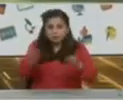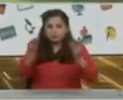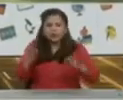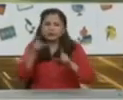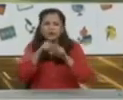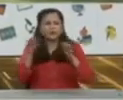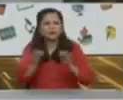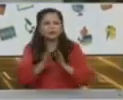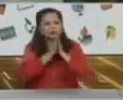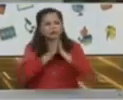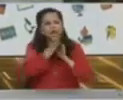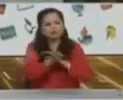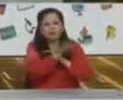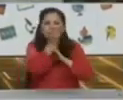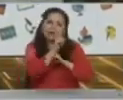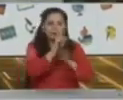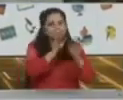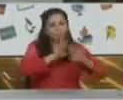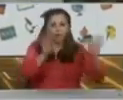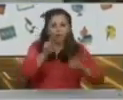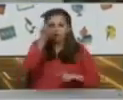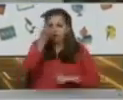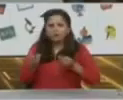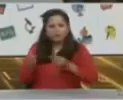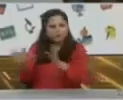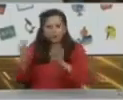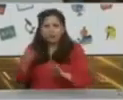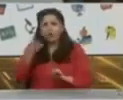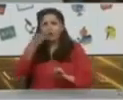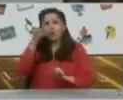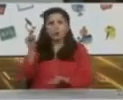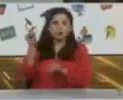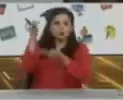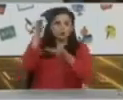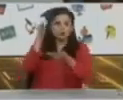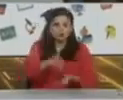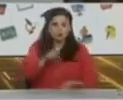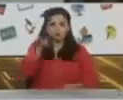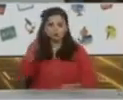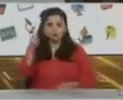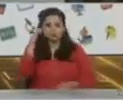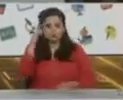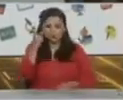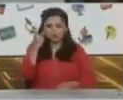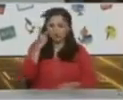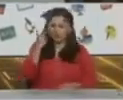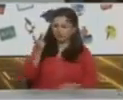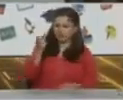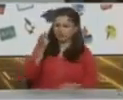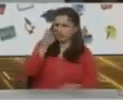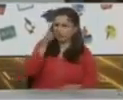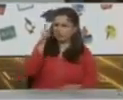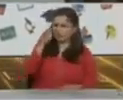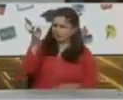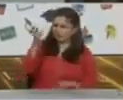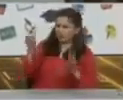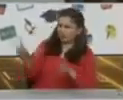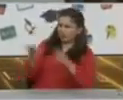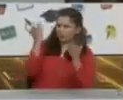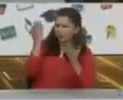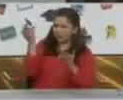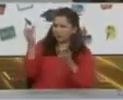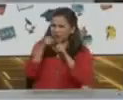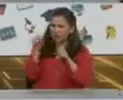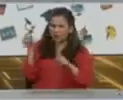आते हैं। अब जब आपकी संतान यह विरोधाभास देखती है तो उसके